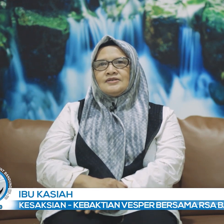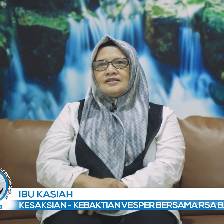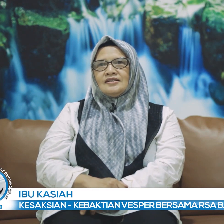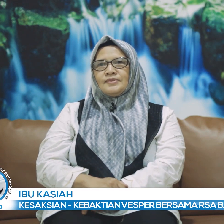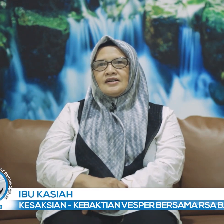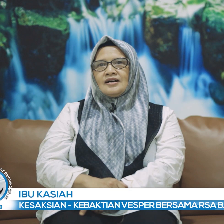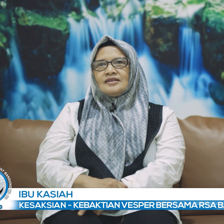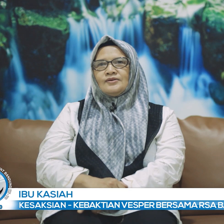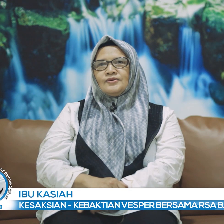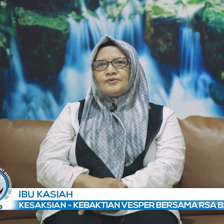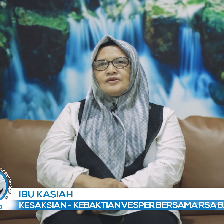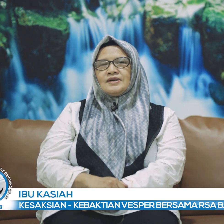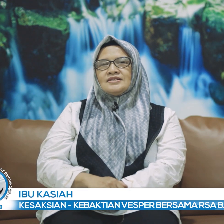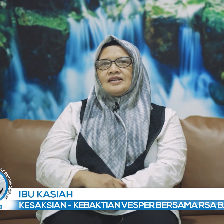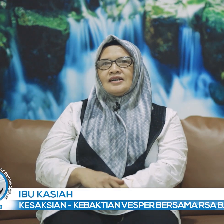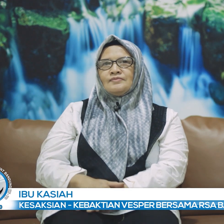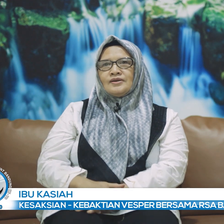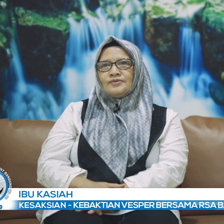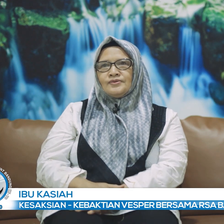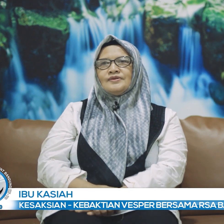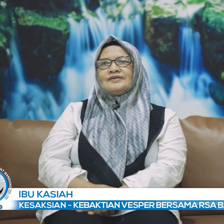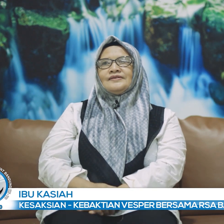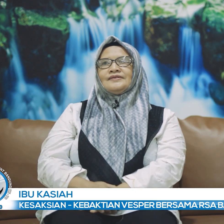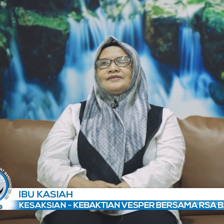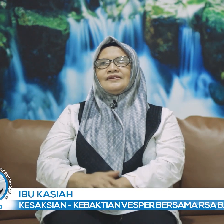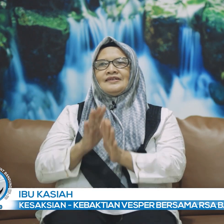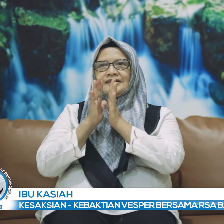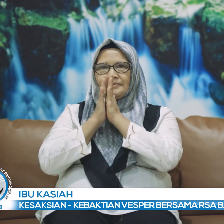Selalu jadi berkat untuk masyarakat Bandung.